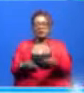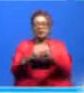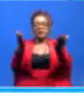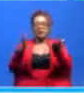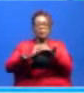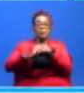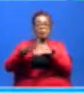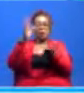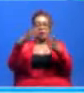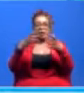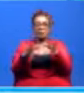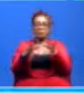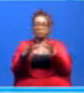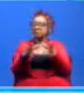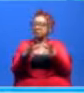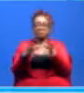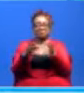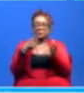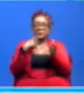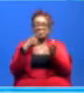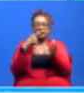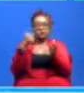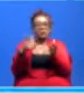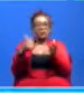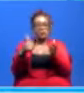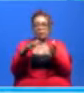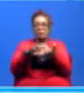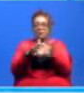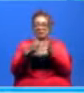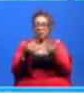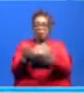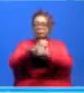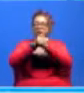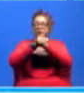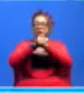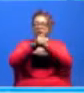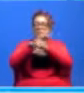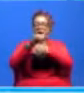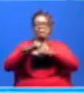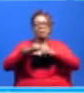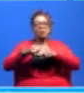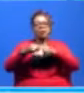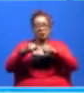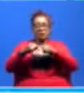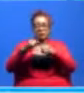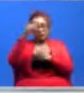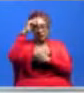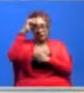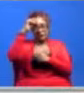mbolea hiyo bado hazijatajwa na zinapata ulinzi kutoka kwa mabonyenye serikalini.